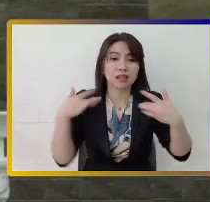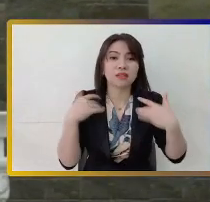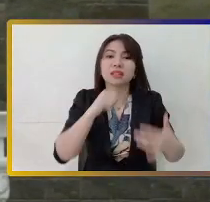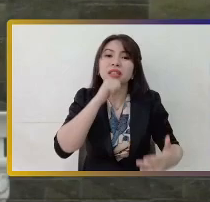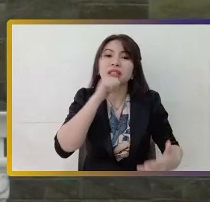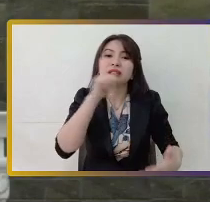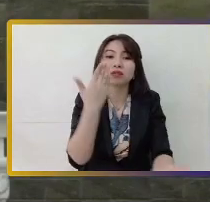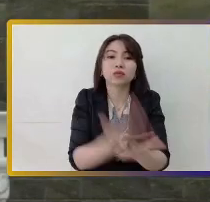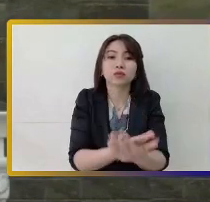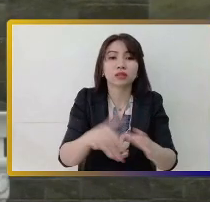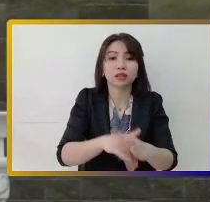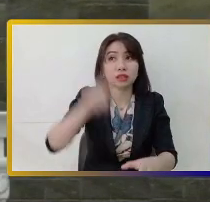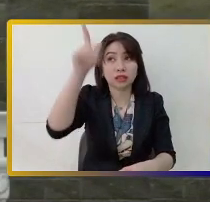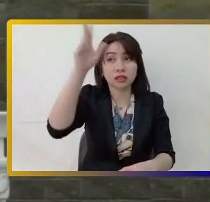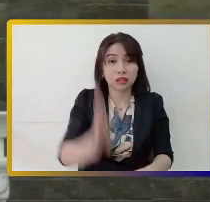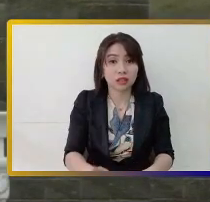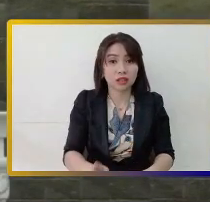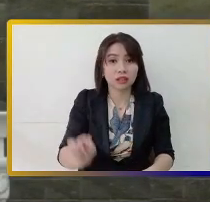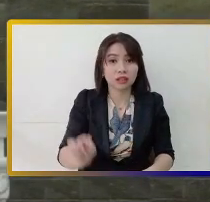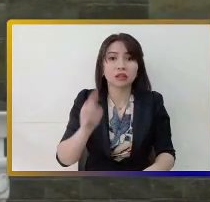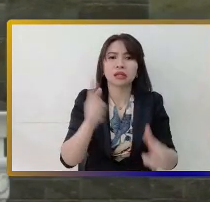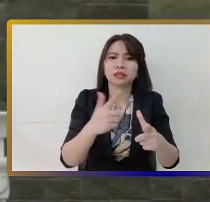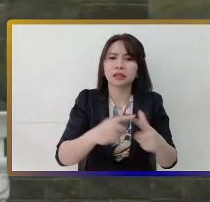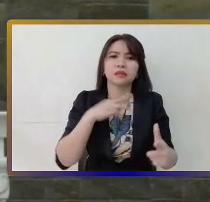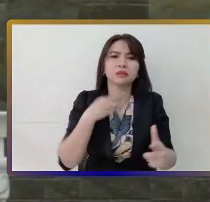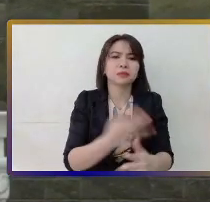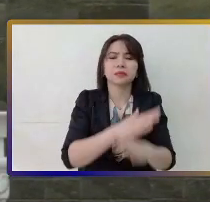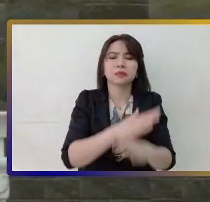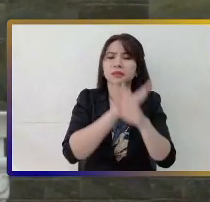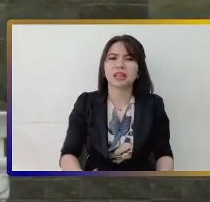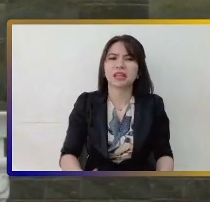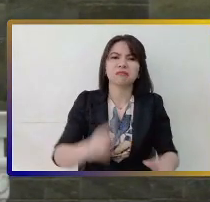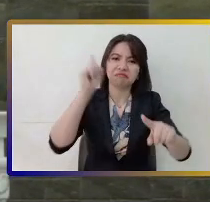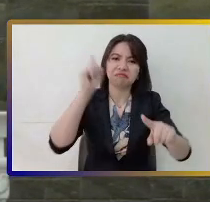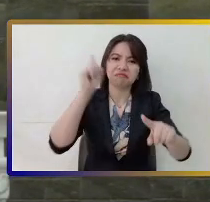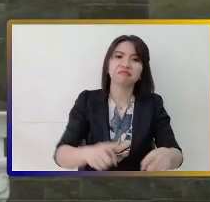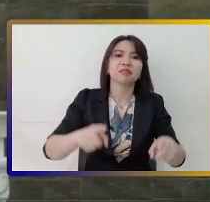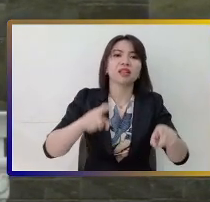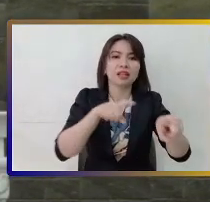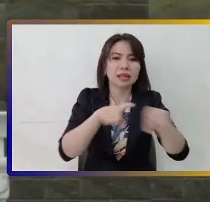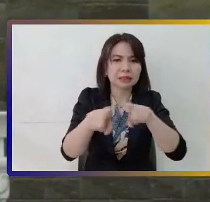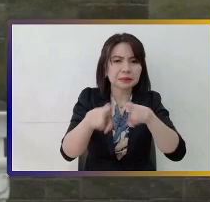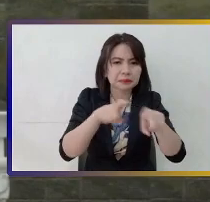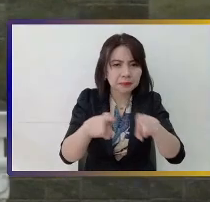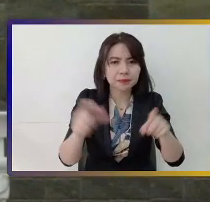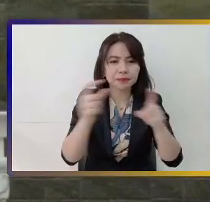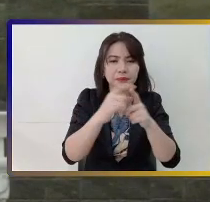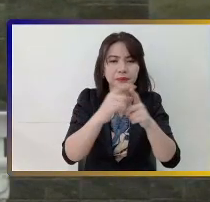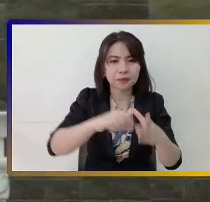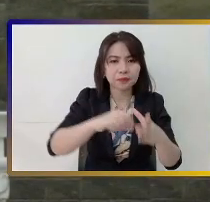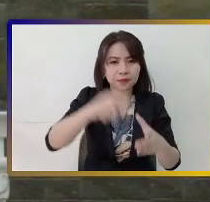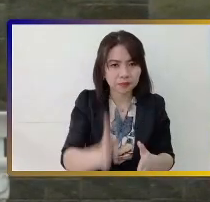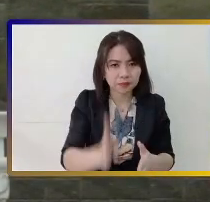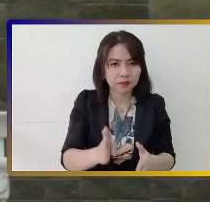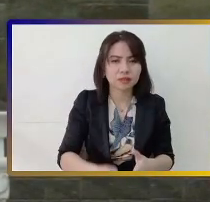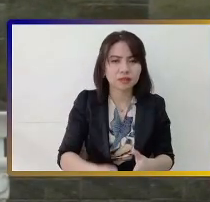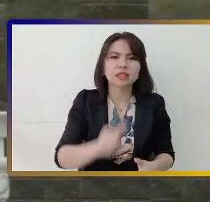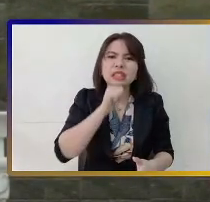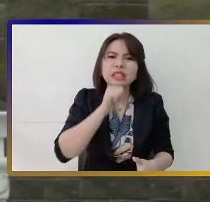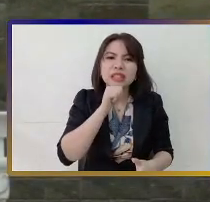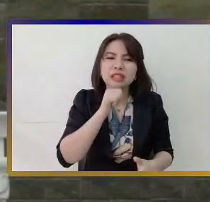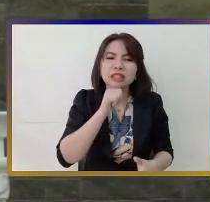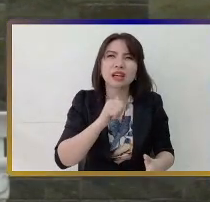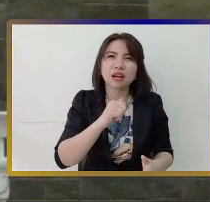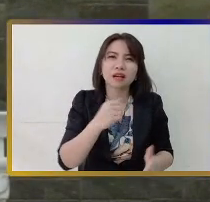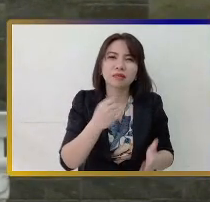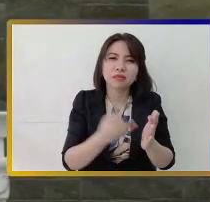what you do not know and what you do not have. It's easy for us to explain and to let the people know and to tell the people